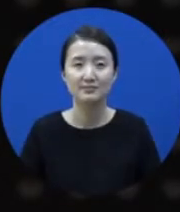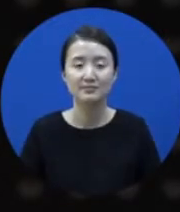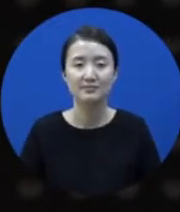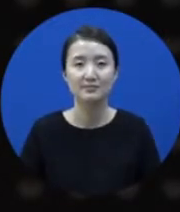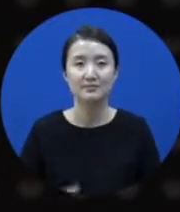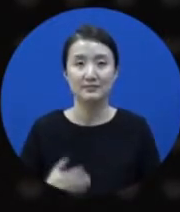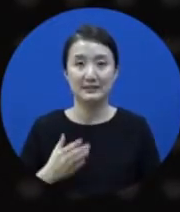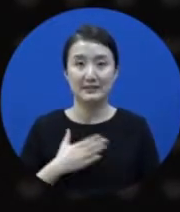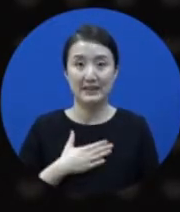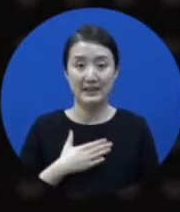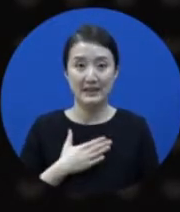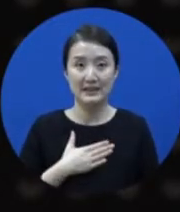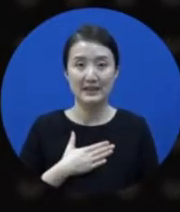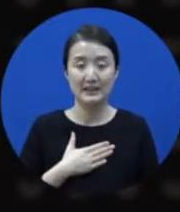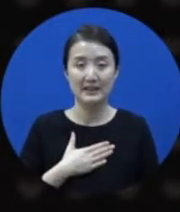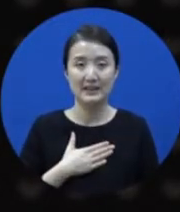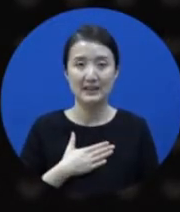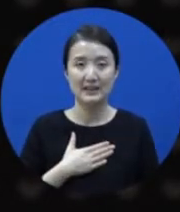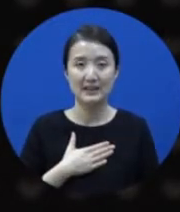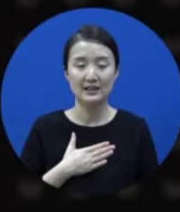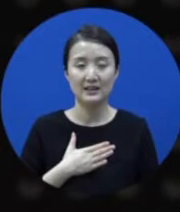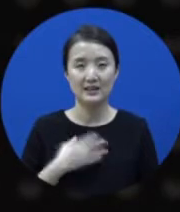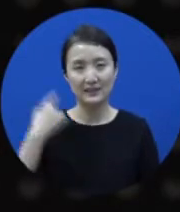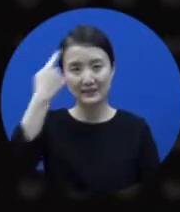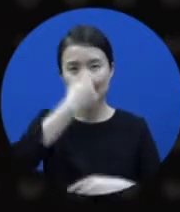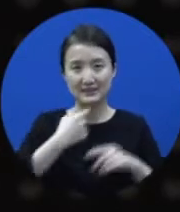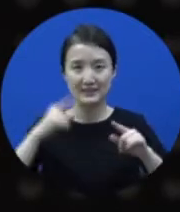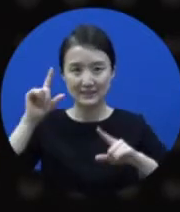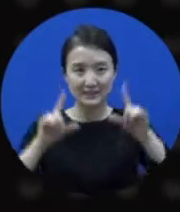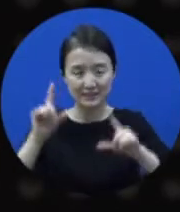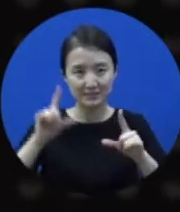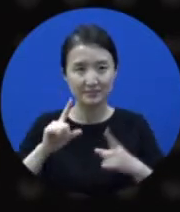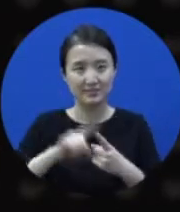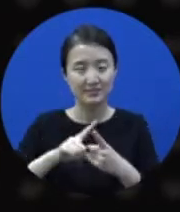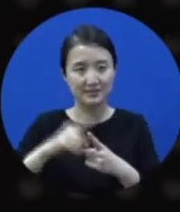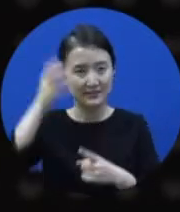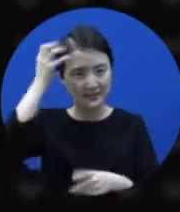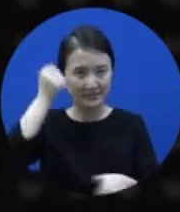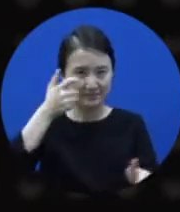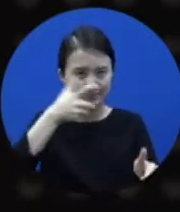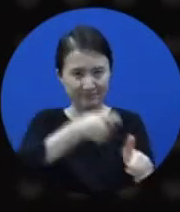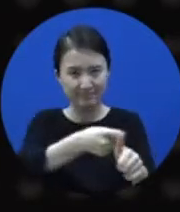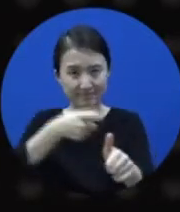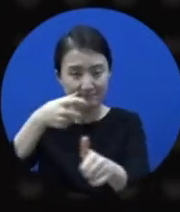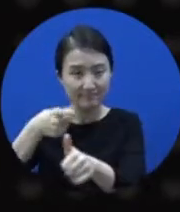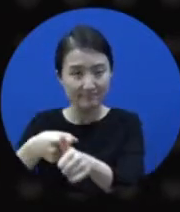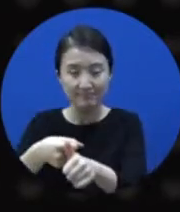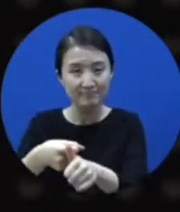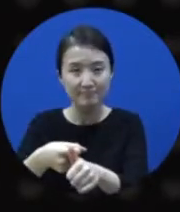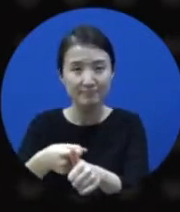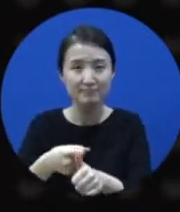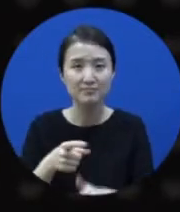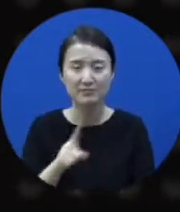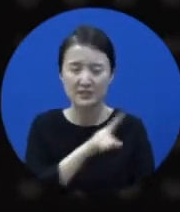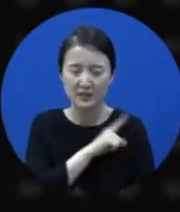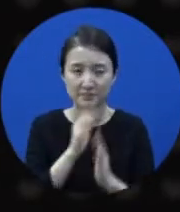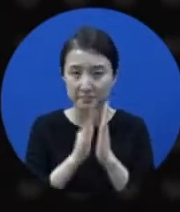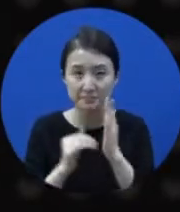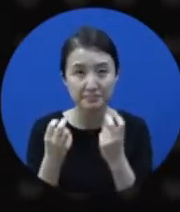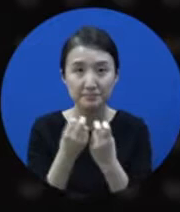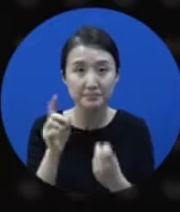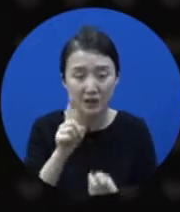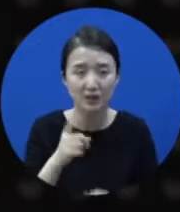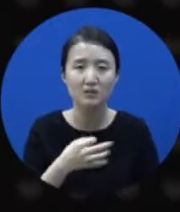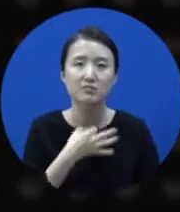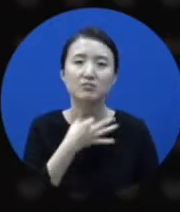외모가 아니라 그 사람의 목소리가 굉장히 중요하다는 것을 다시 한번 상기하셔야 되겠습니다. 자,